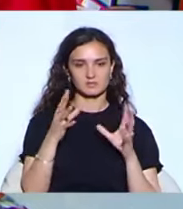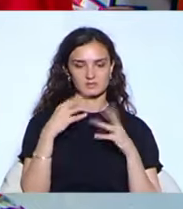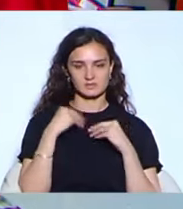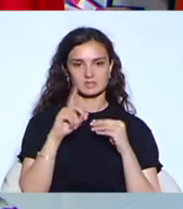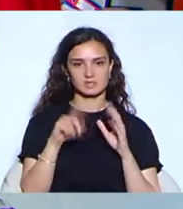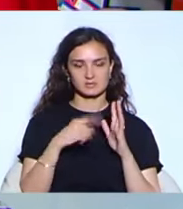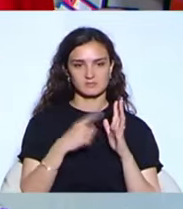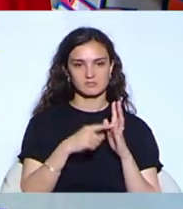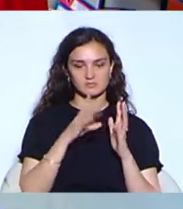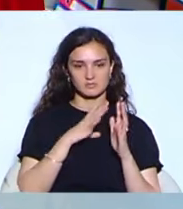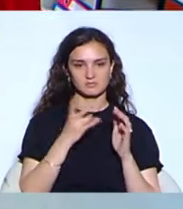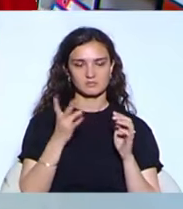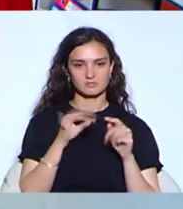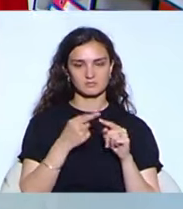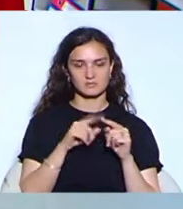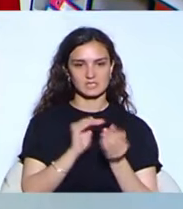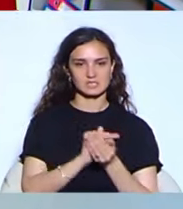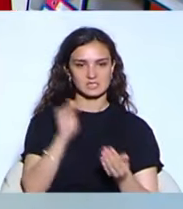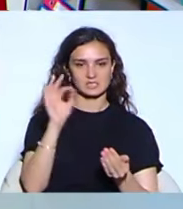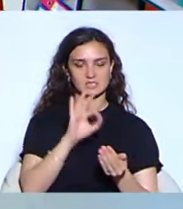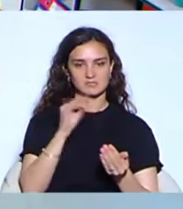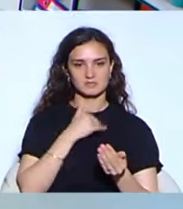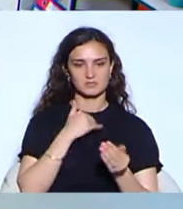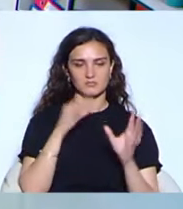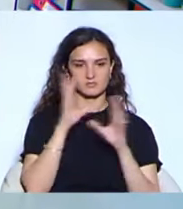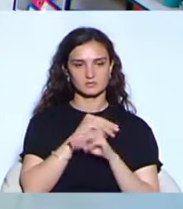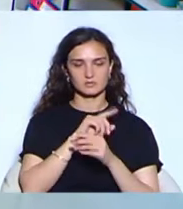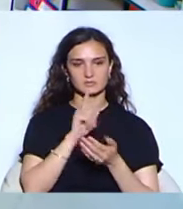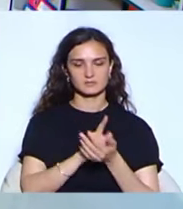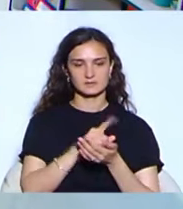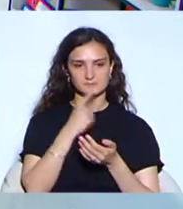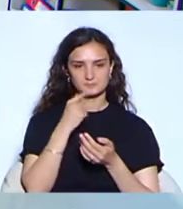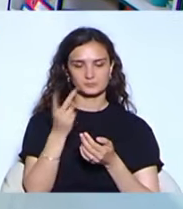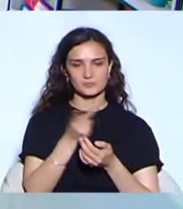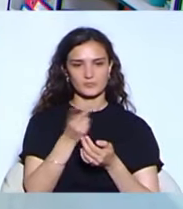რაღაც საკითხები მქონდა, მაგრამ აღზრდაზე მინდა მოვასწროთ და აუცილებლად თქვათ,